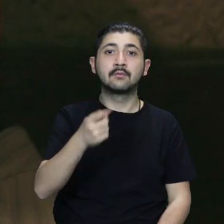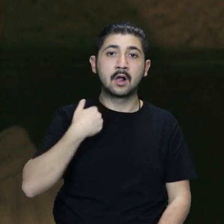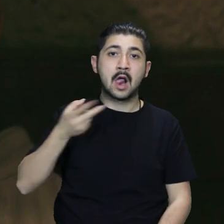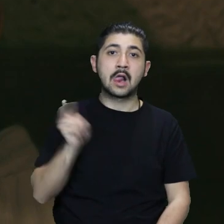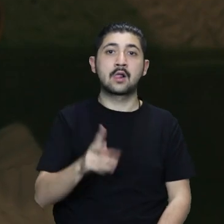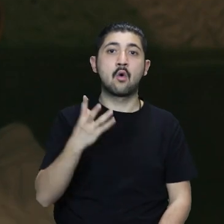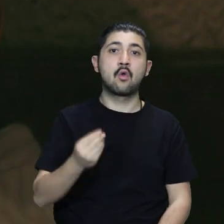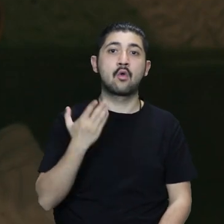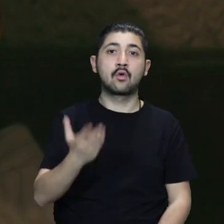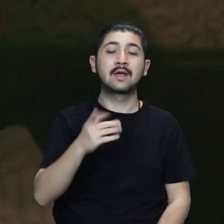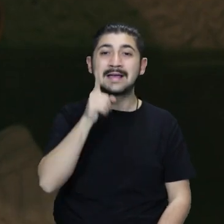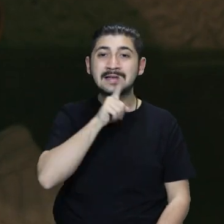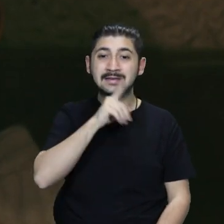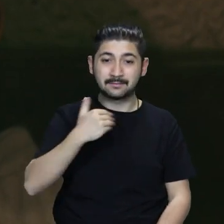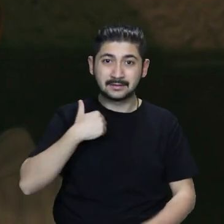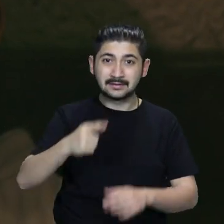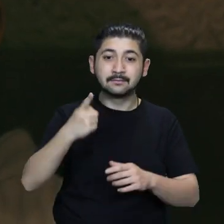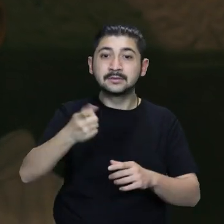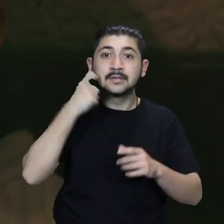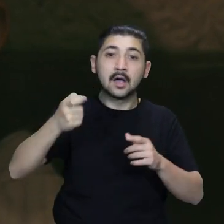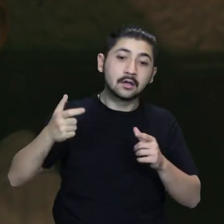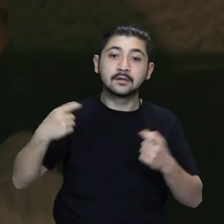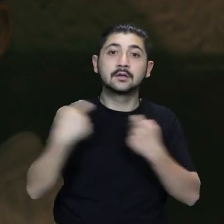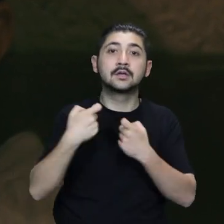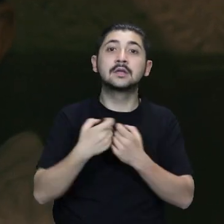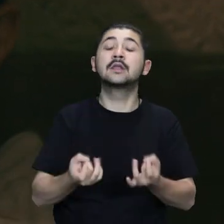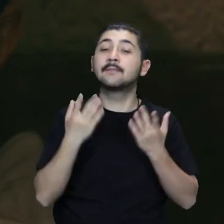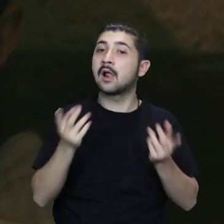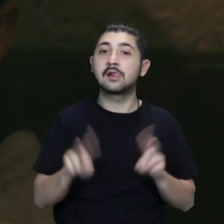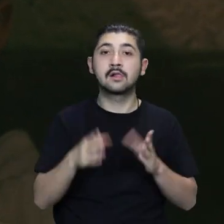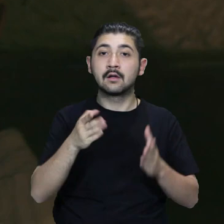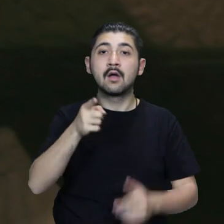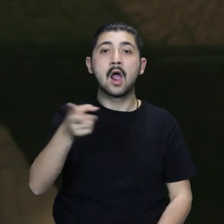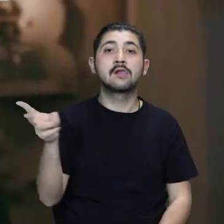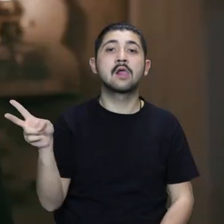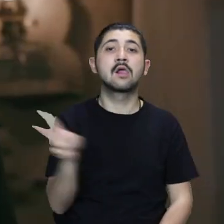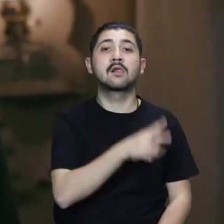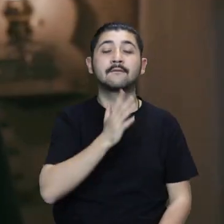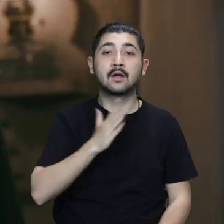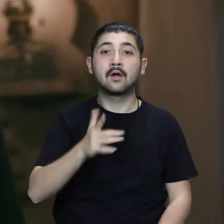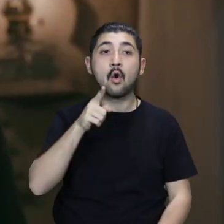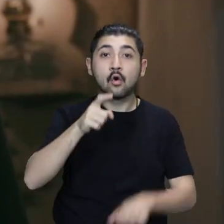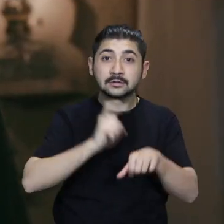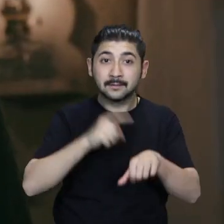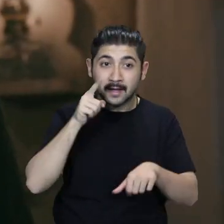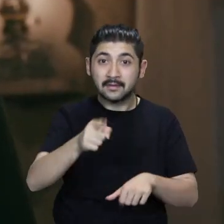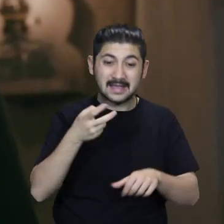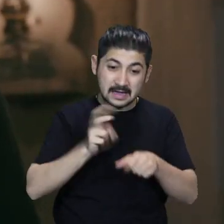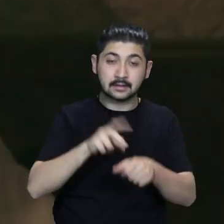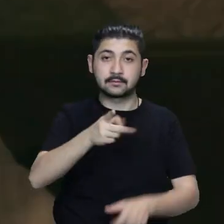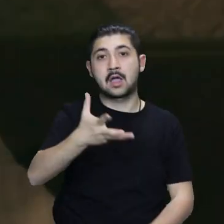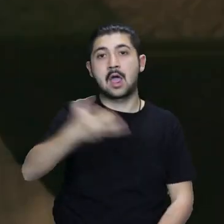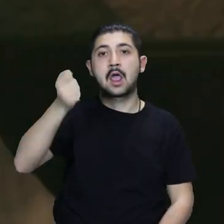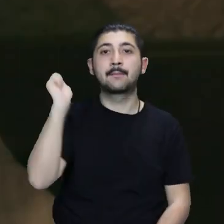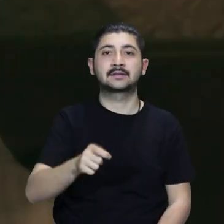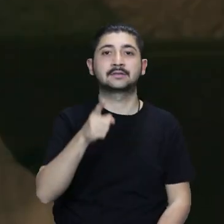olur. İngiliz'e bir saat dahi dayanamazsınız. Buradan ölünüz çıkar. O vakit intikamımızı siz alırsınız.